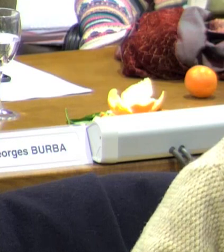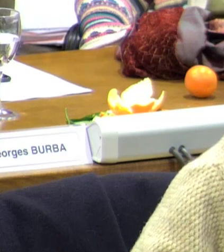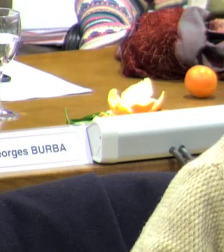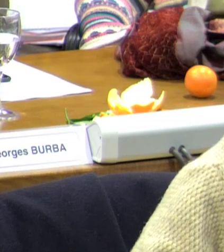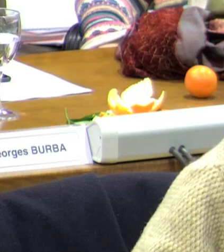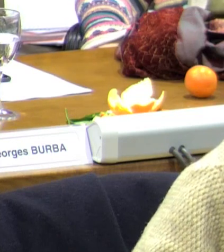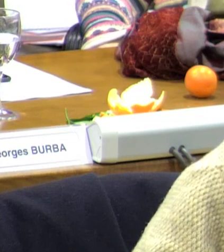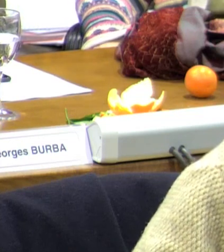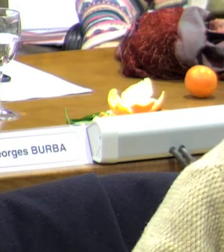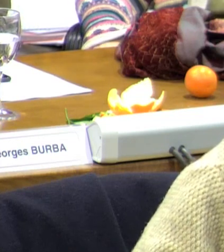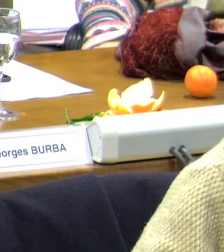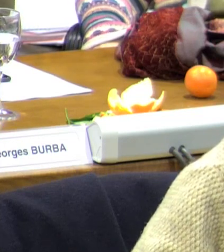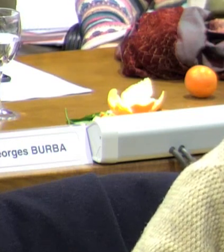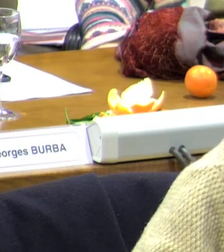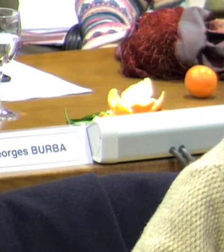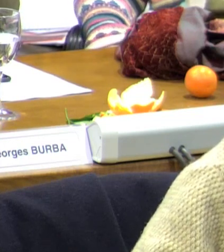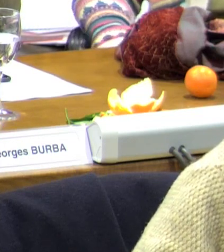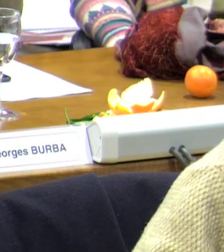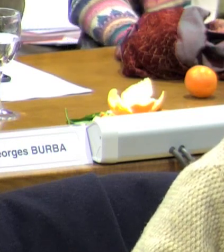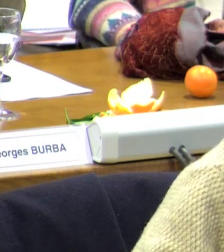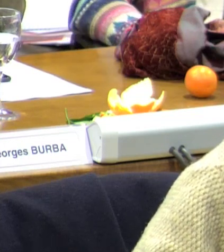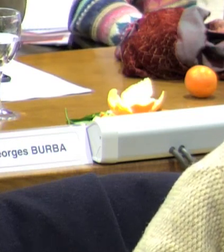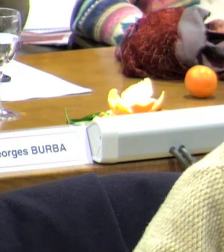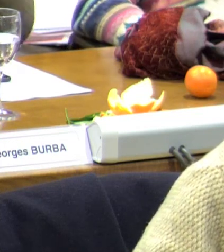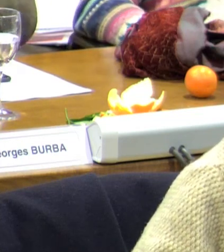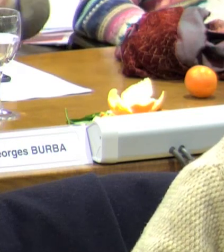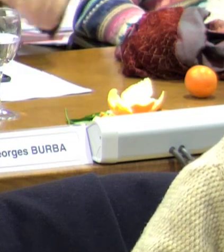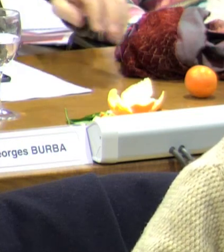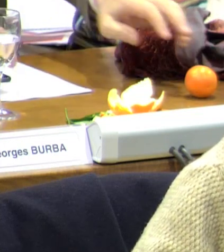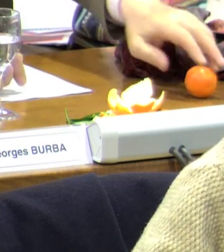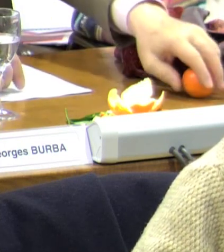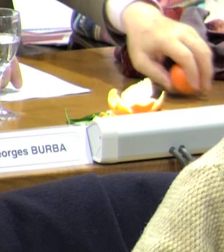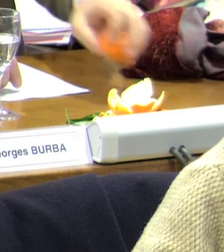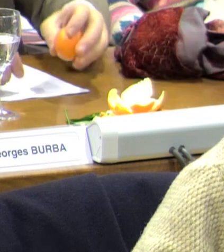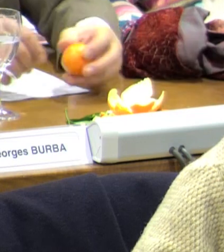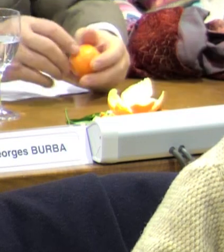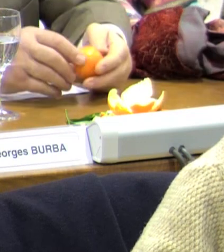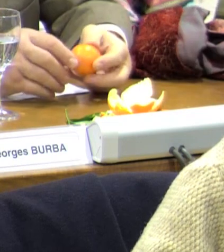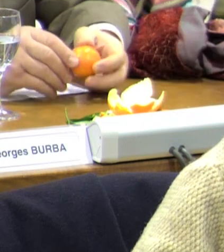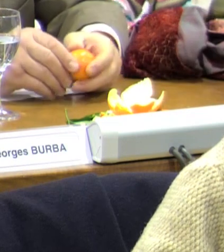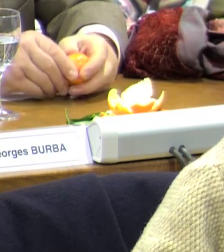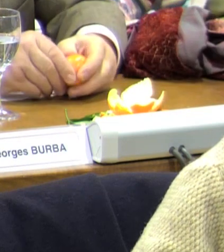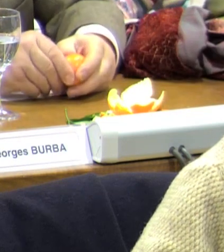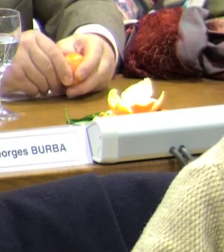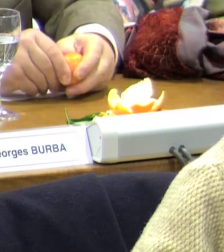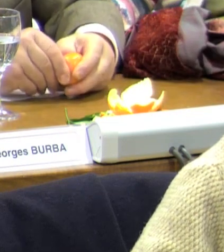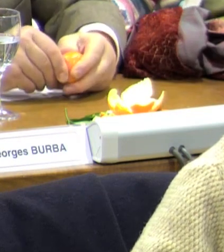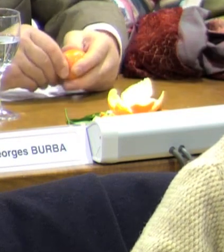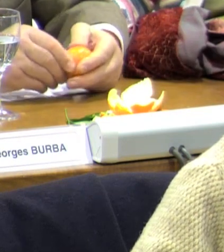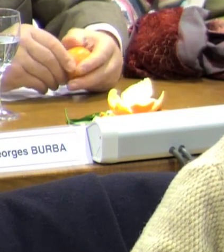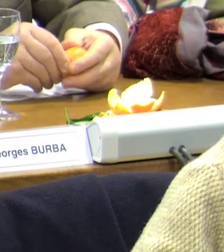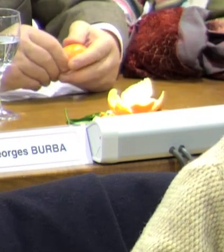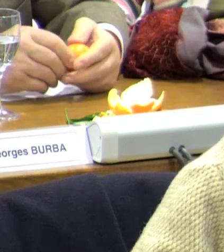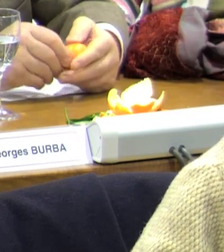tout le mobilier les barrières les bancs mais nous profitons de ce projet pour améliorer tous ces petits détails qui peuvent aujourd'hui